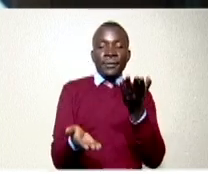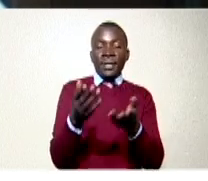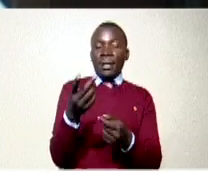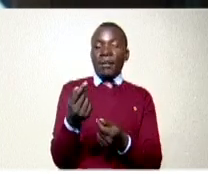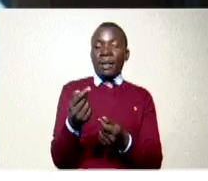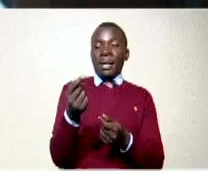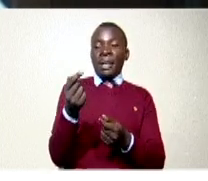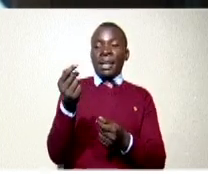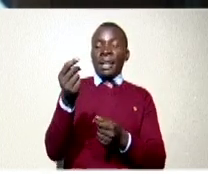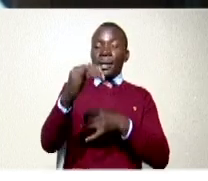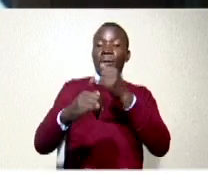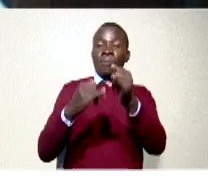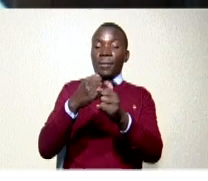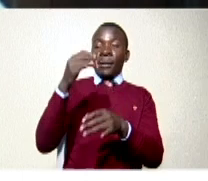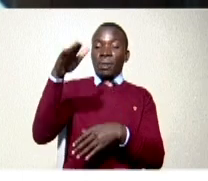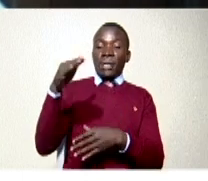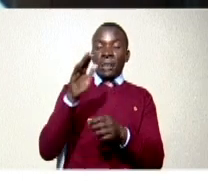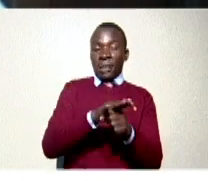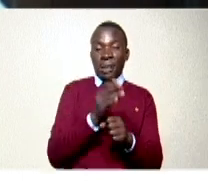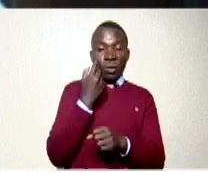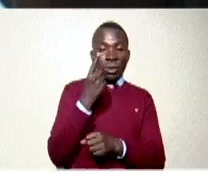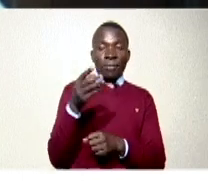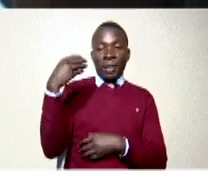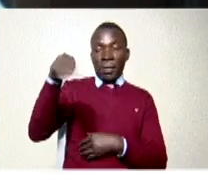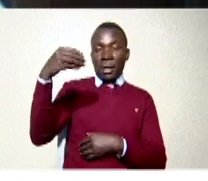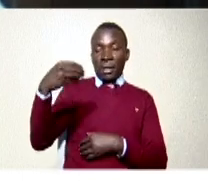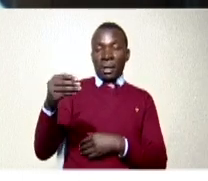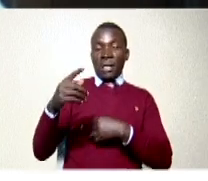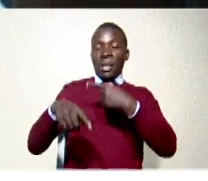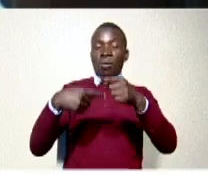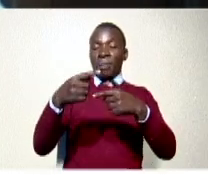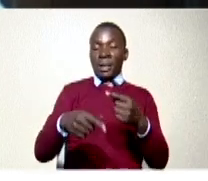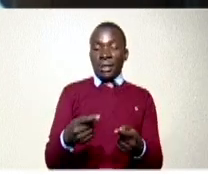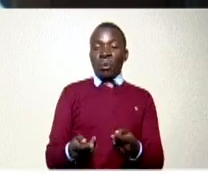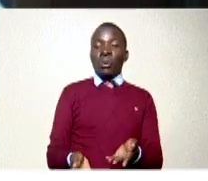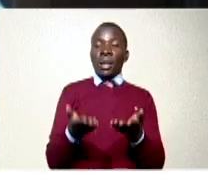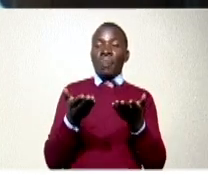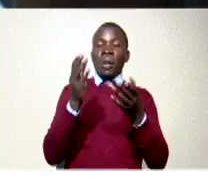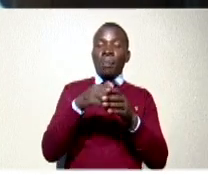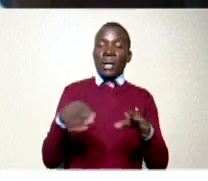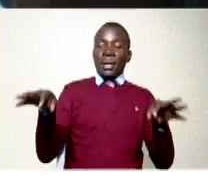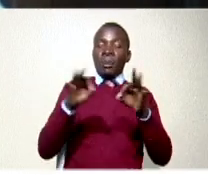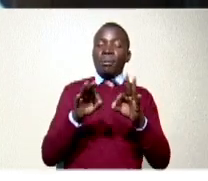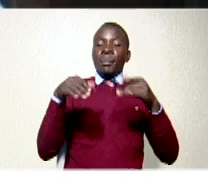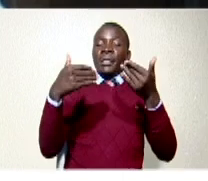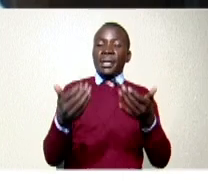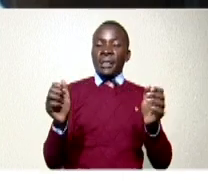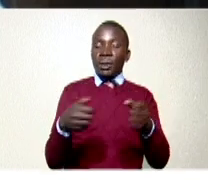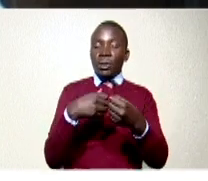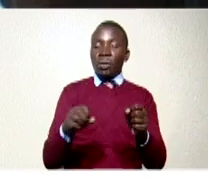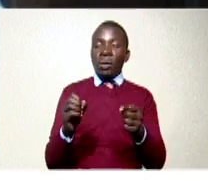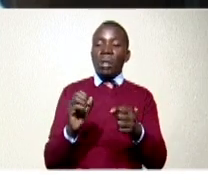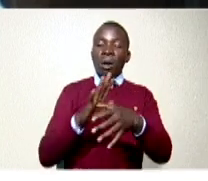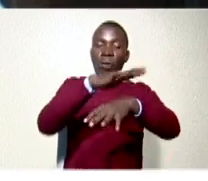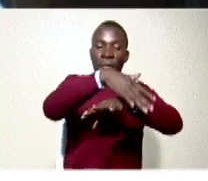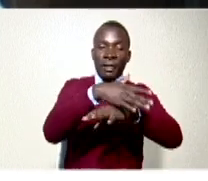n'amanyamahanga, cyane cyane turebye ku idolari rikomeje kugenda rizamuka mu gaciro. Nta kintu bishobora guhungabanya ku bukungu